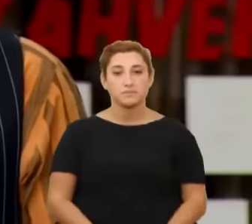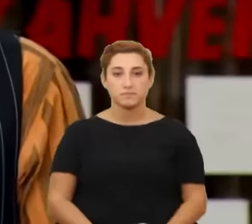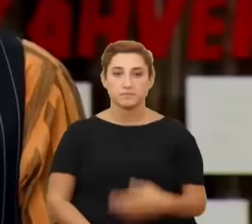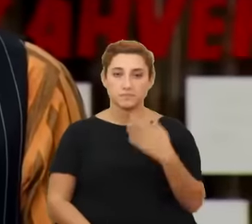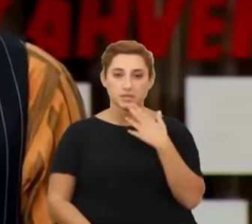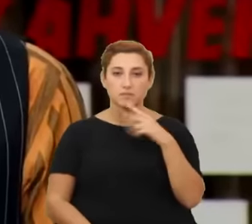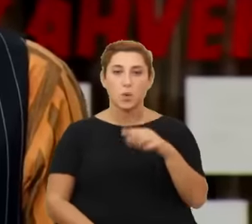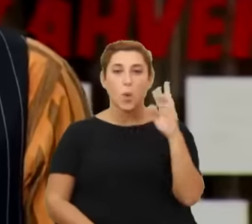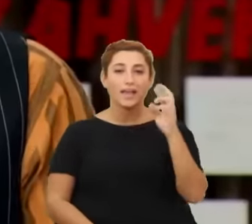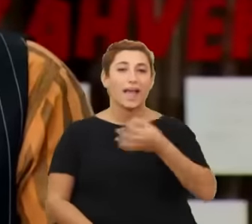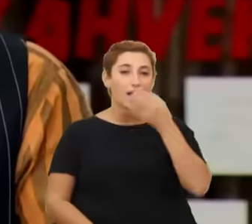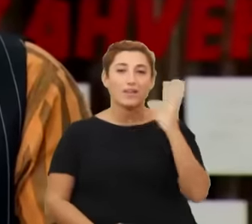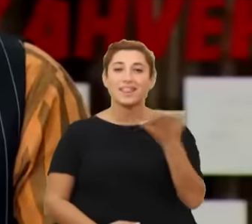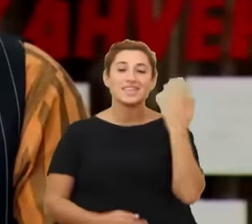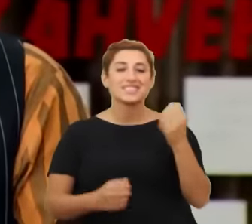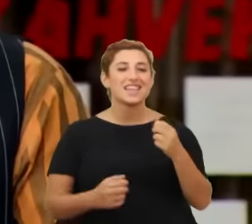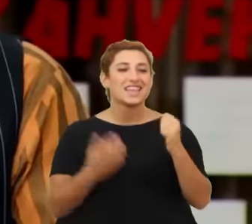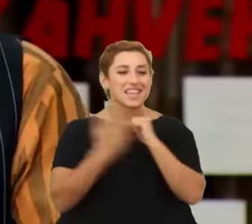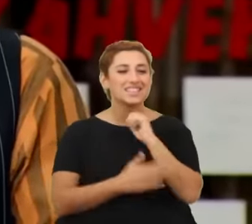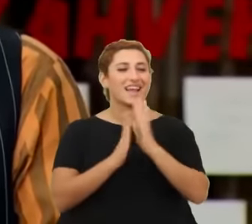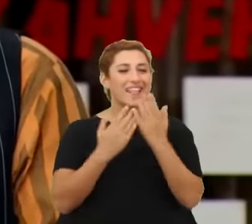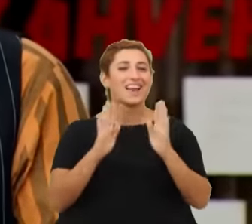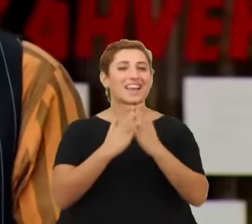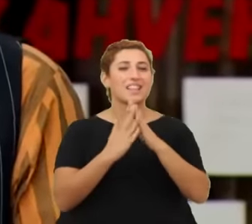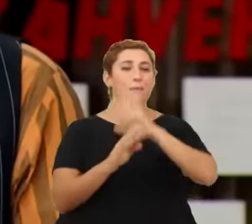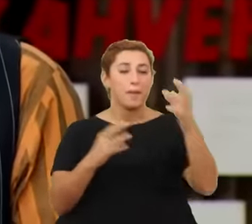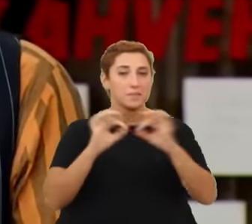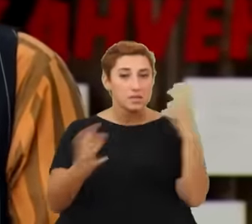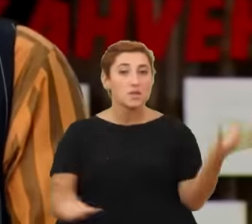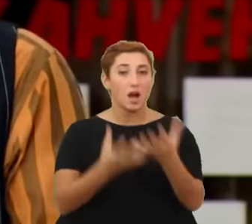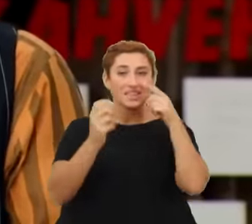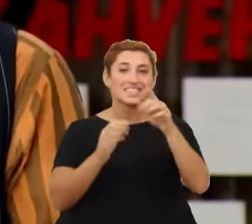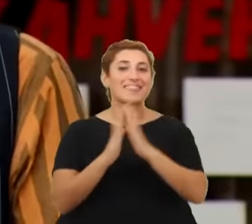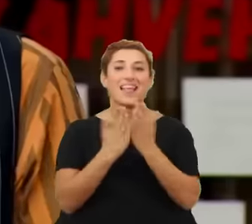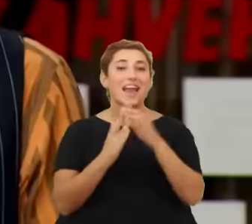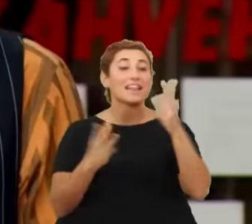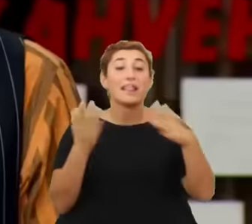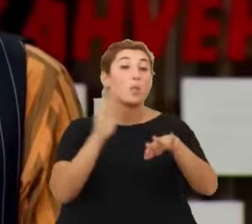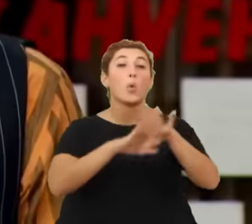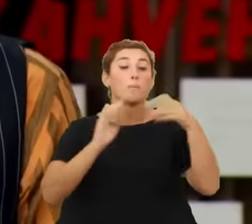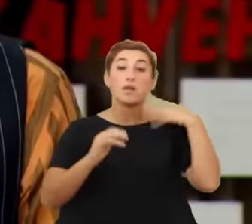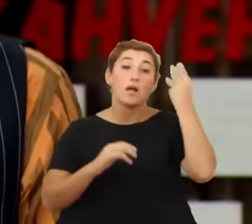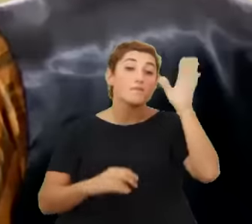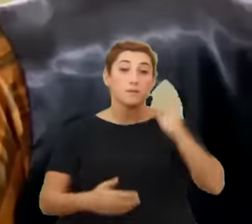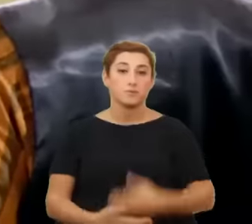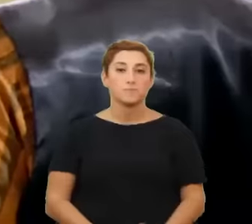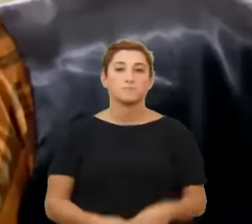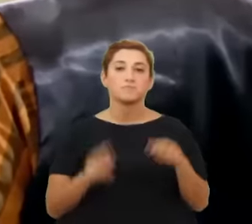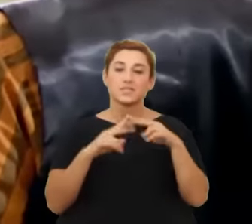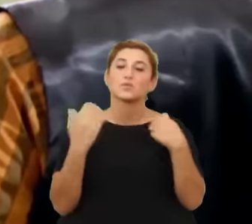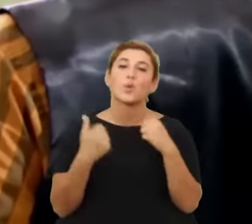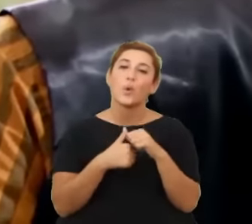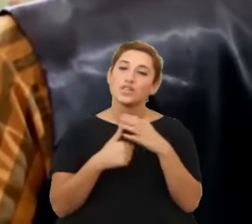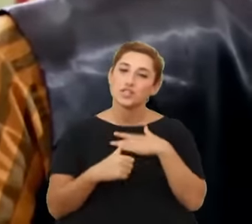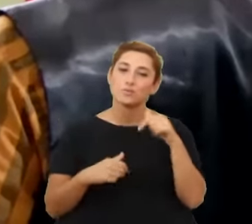Kızım, bu 12 Eylül'de ne kadar sakıncalı dergi kitap varsa topladılar, yaktılar. Senin dergilere niye dokunmadılar anlamıyorum ya. Mesut